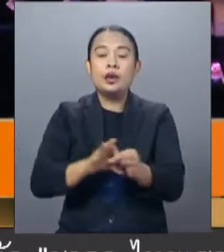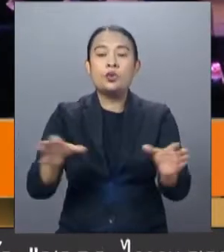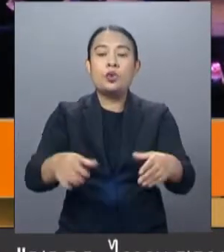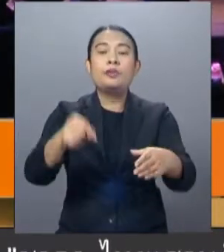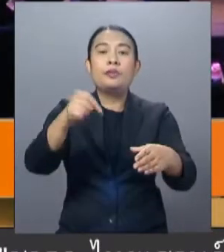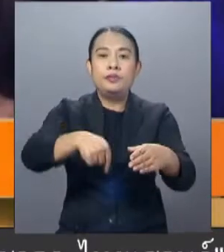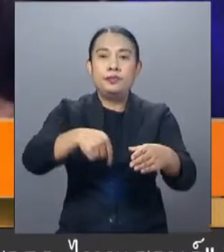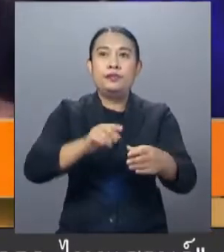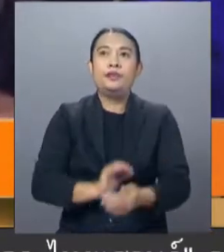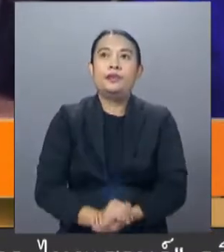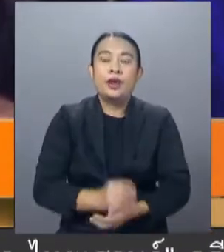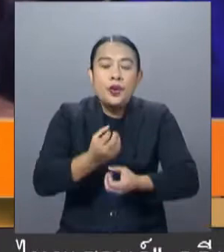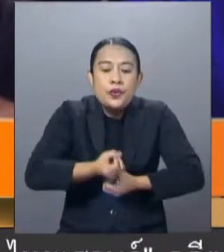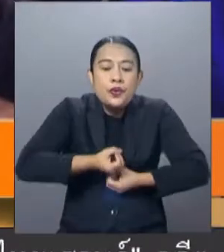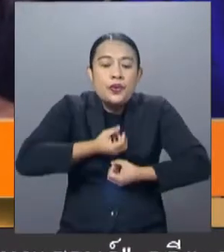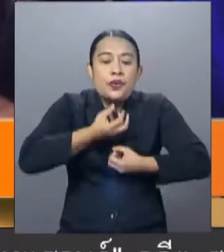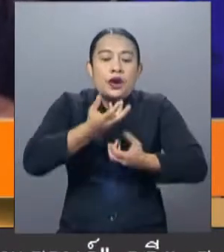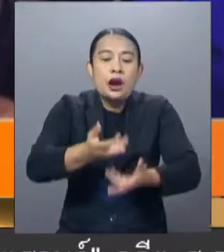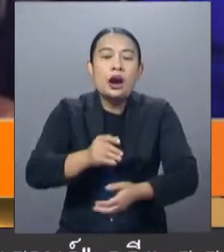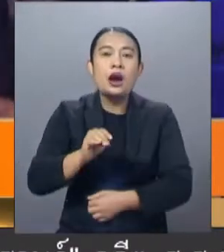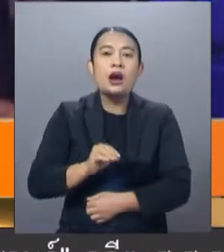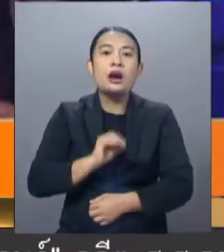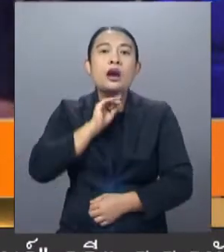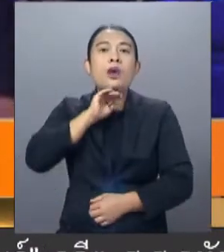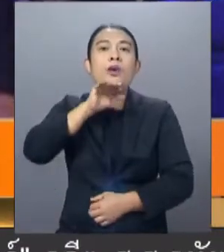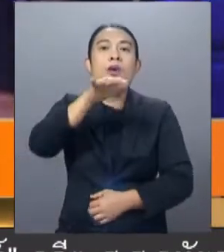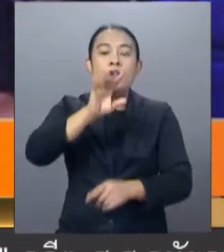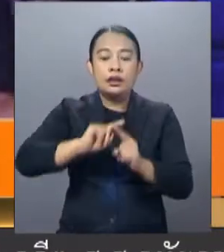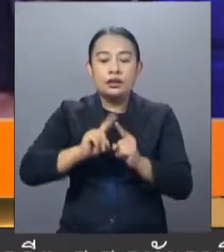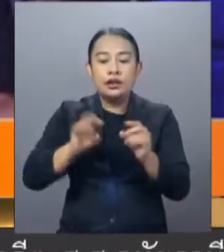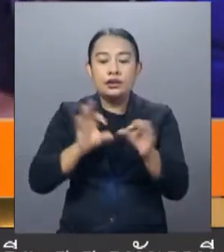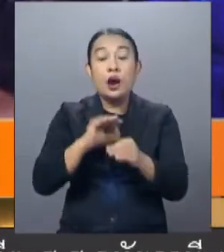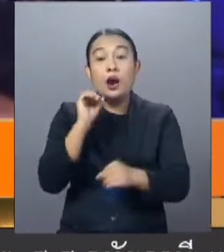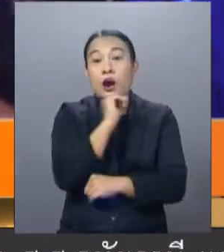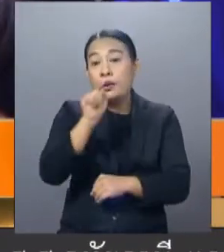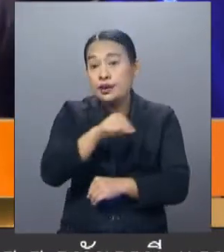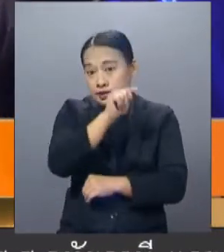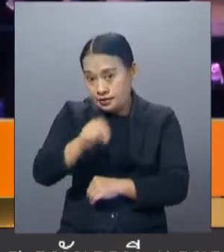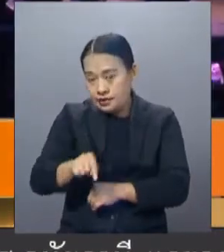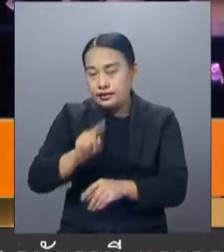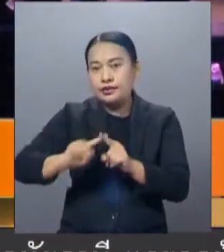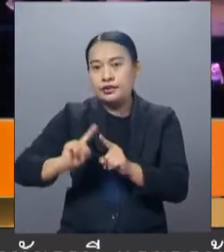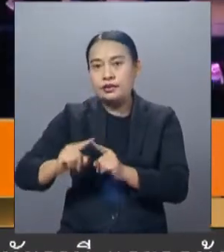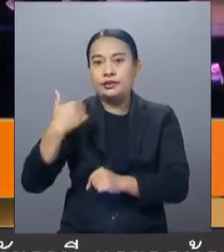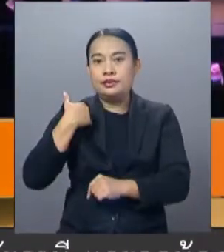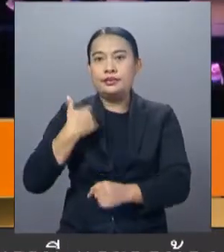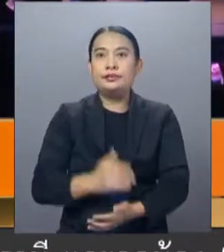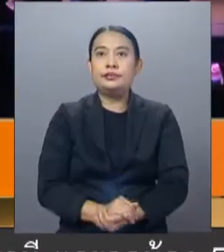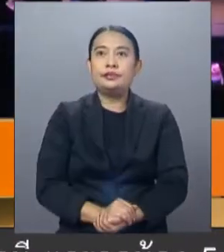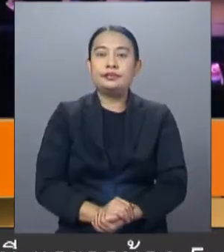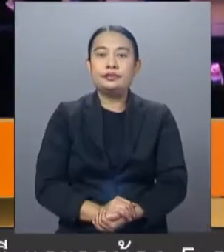สามารถถ่ายทอดบทเพลงดังความหมายดีทั้งเพลงสากลเช่น Heal the World